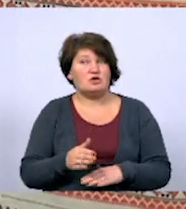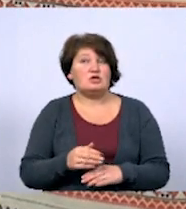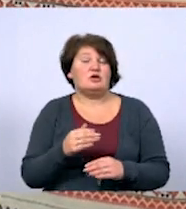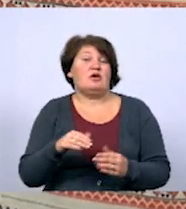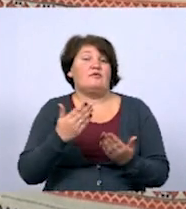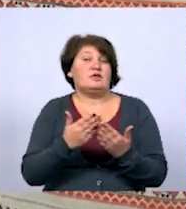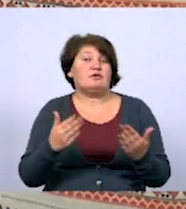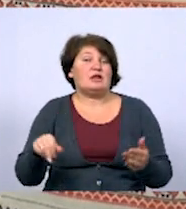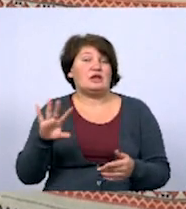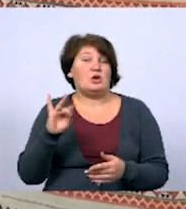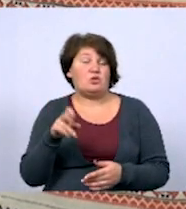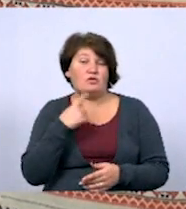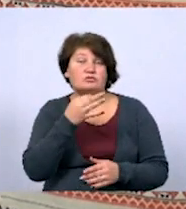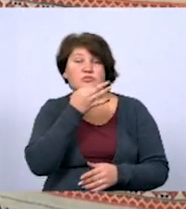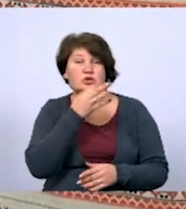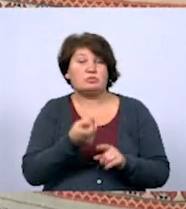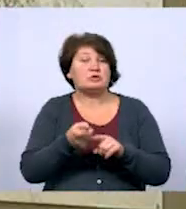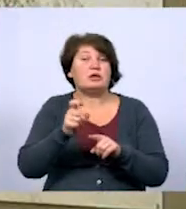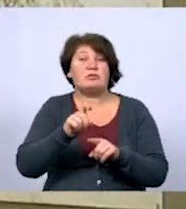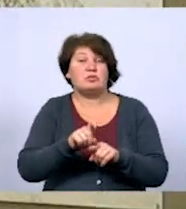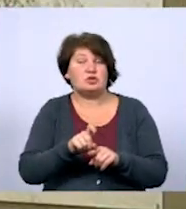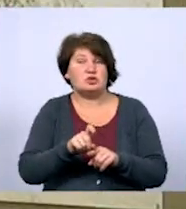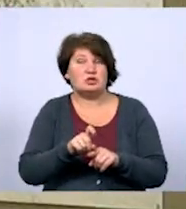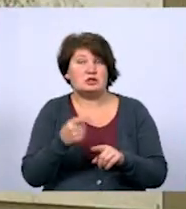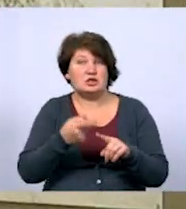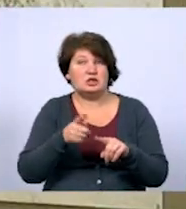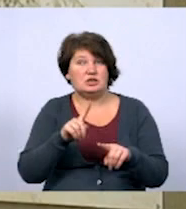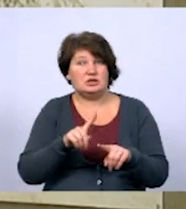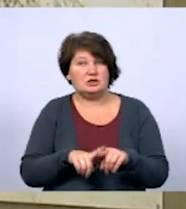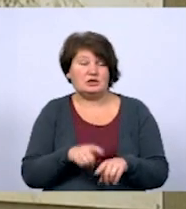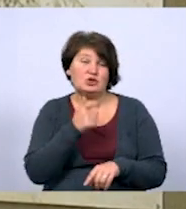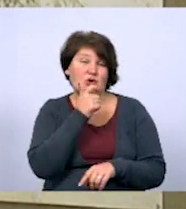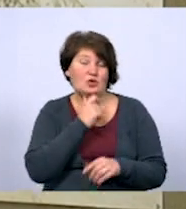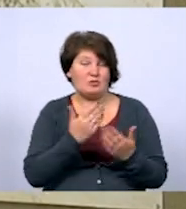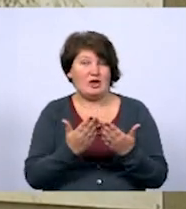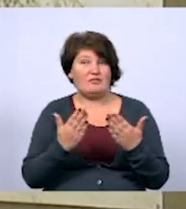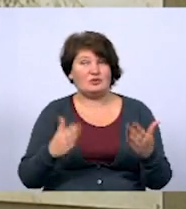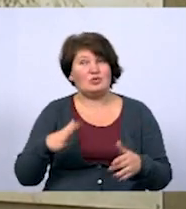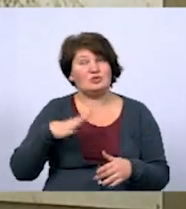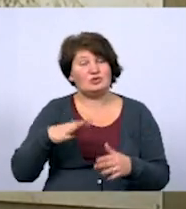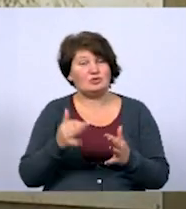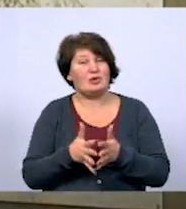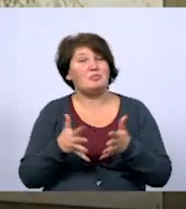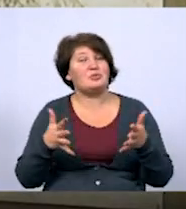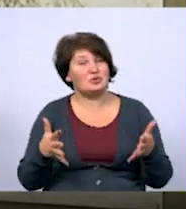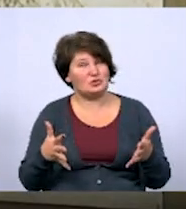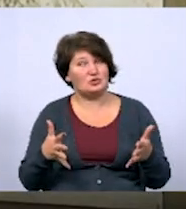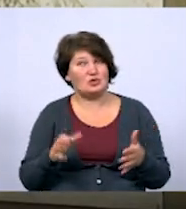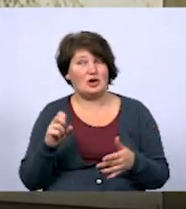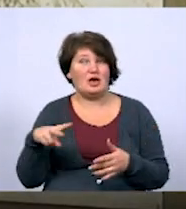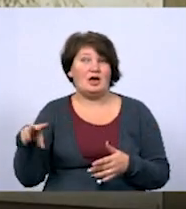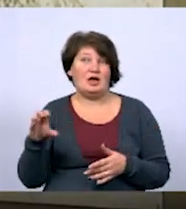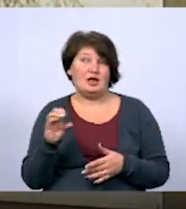що сподобалося із побаченого найбільше. Ця така достатньо скромна виставка, чесно кажучи, очікував трошки більшого. Але все